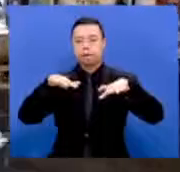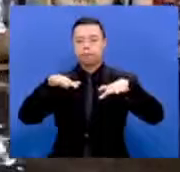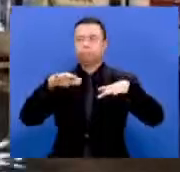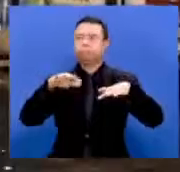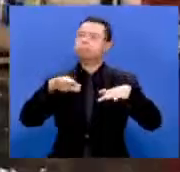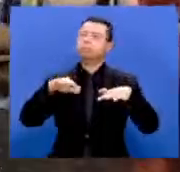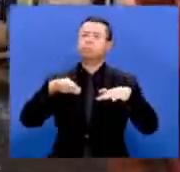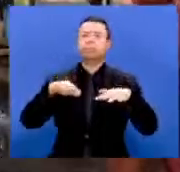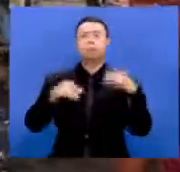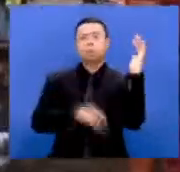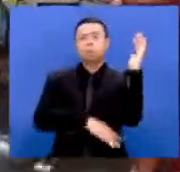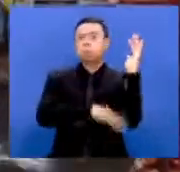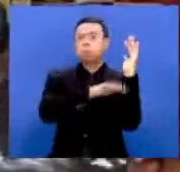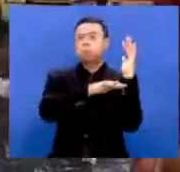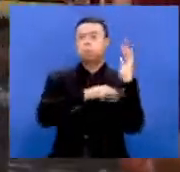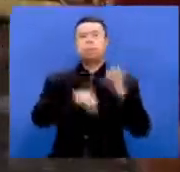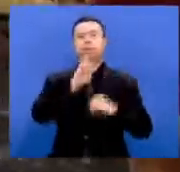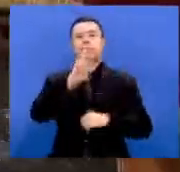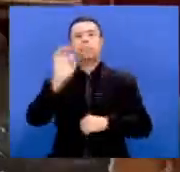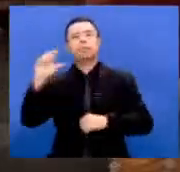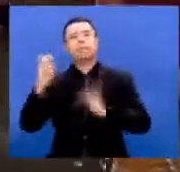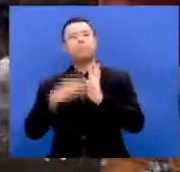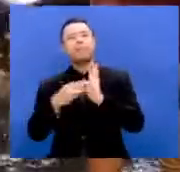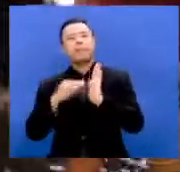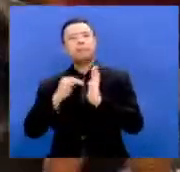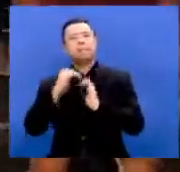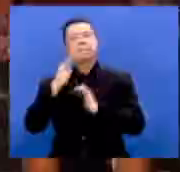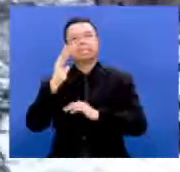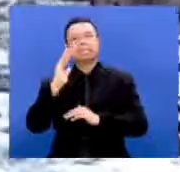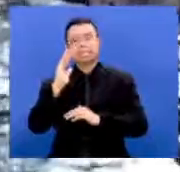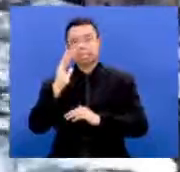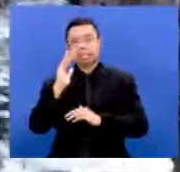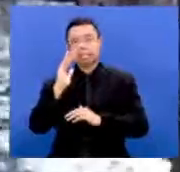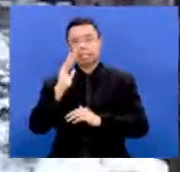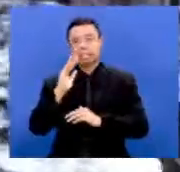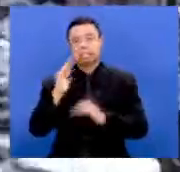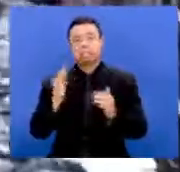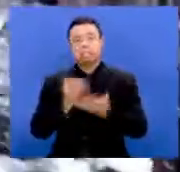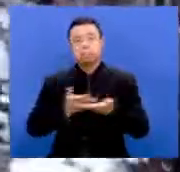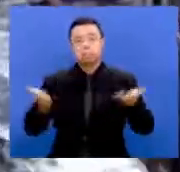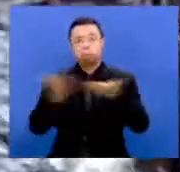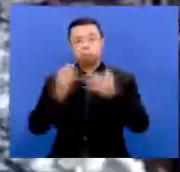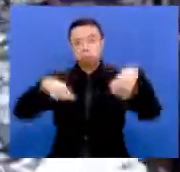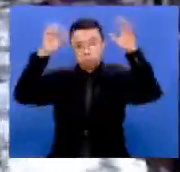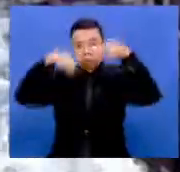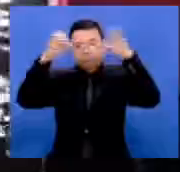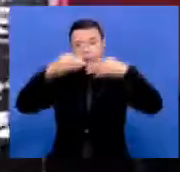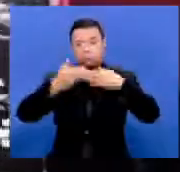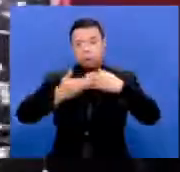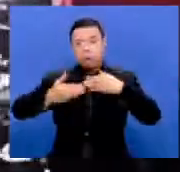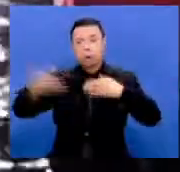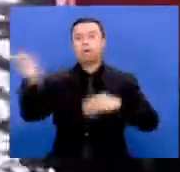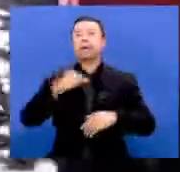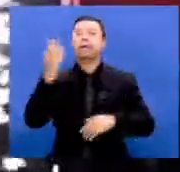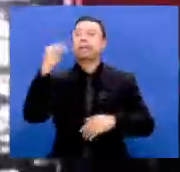Ketinggian air di wilayah ini mencapai lebih dari 30 cm. Kondisi hujan yang tak kunjung berhenti sejak Kamis sore